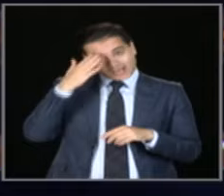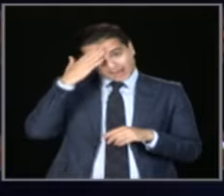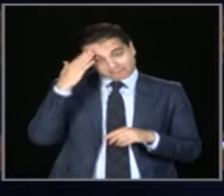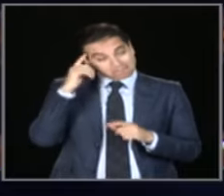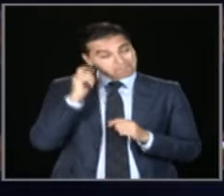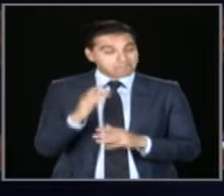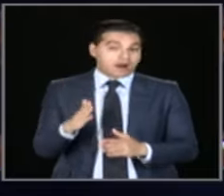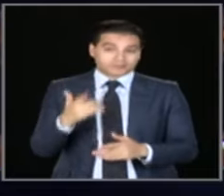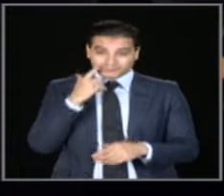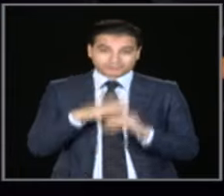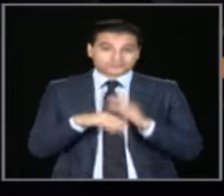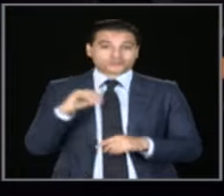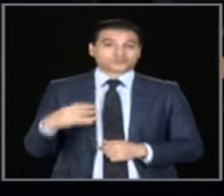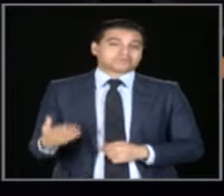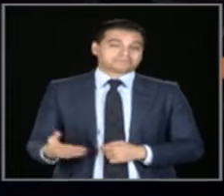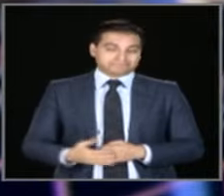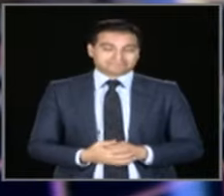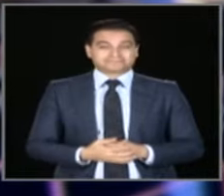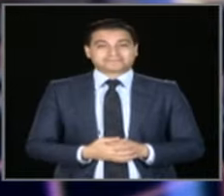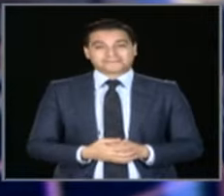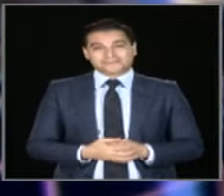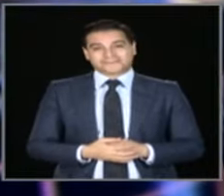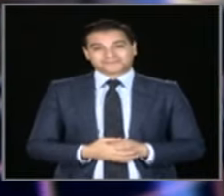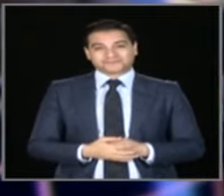انتوا حرين، دوس على البزر.